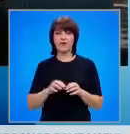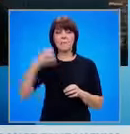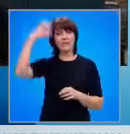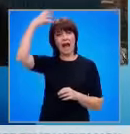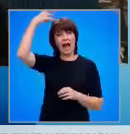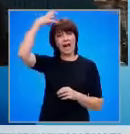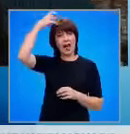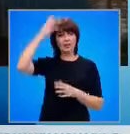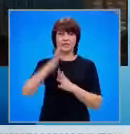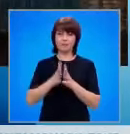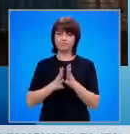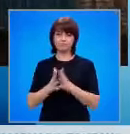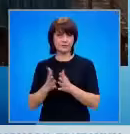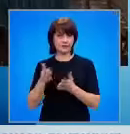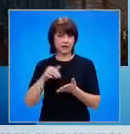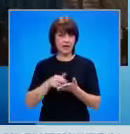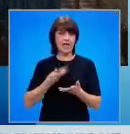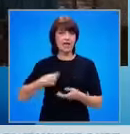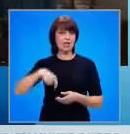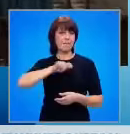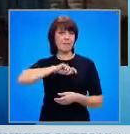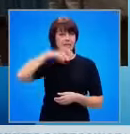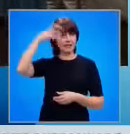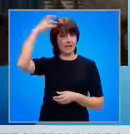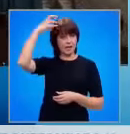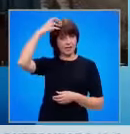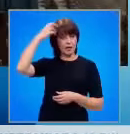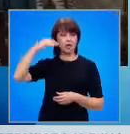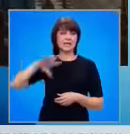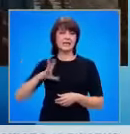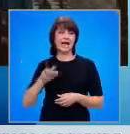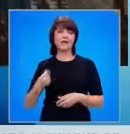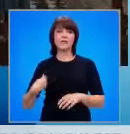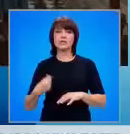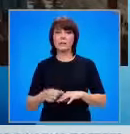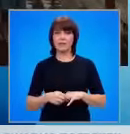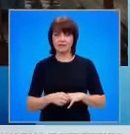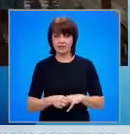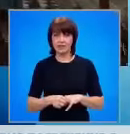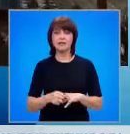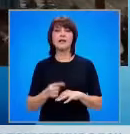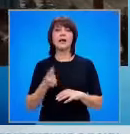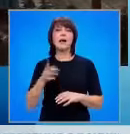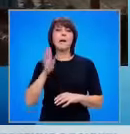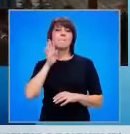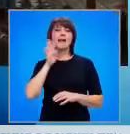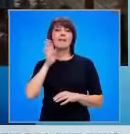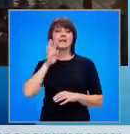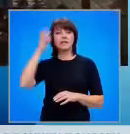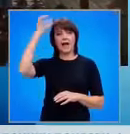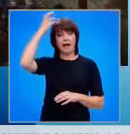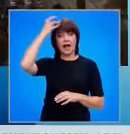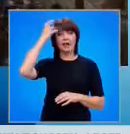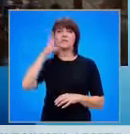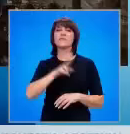тук. Сред тях испанският крал Филипе VI и съпругата му Летисия, нидерландският крал Вилем Александър, белгийският крал,